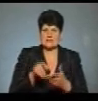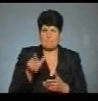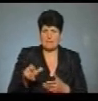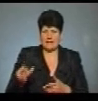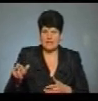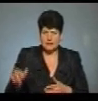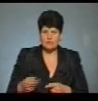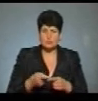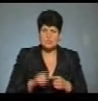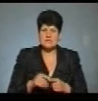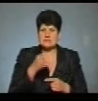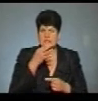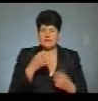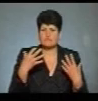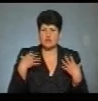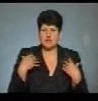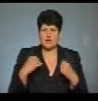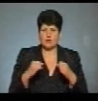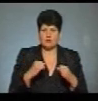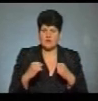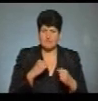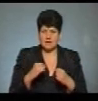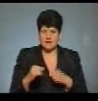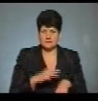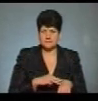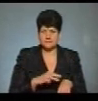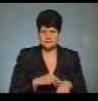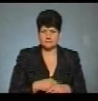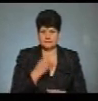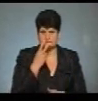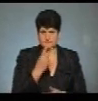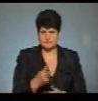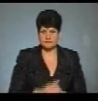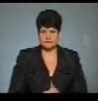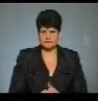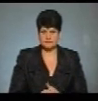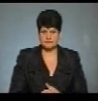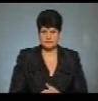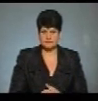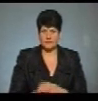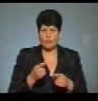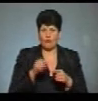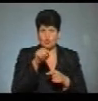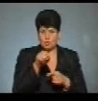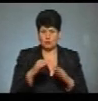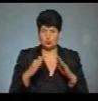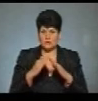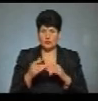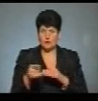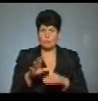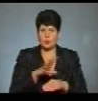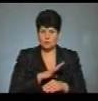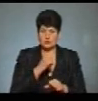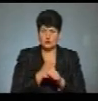управління стратегічних розслідувань в області Дмитро Різник. Більше дивіться в сюжеті. У цьому будинку в Тернополі була